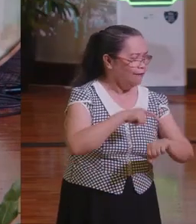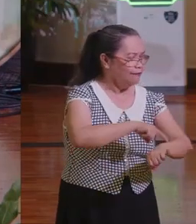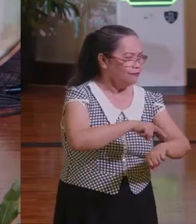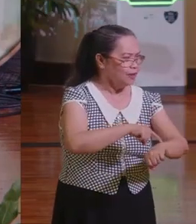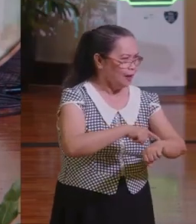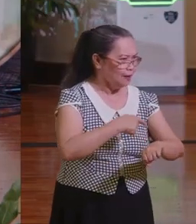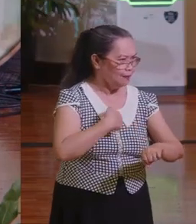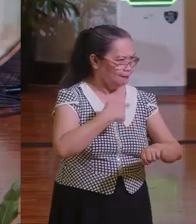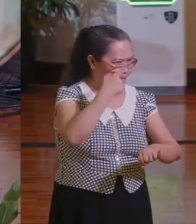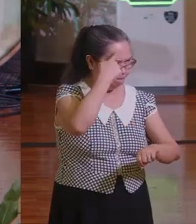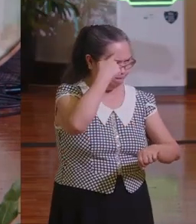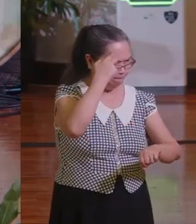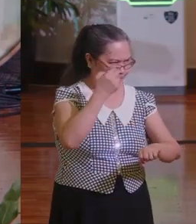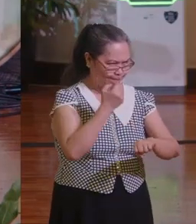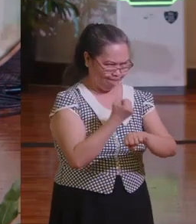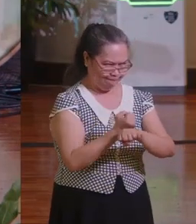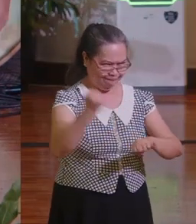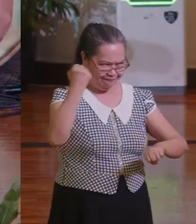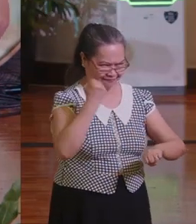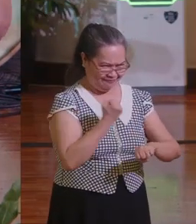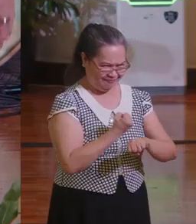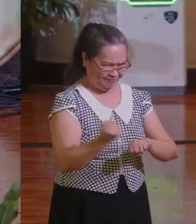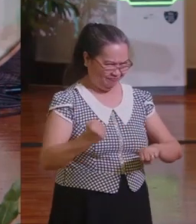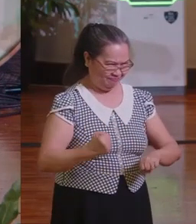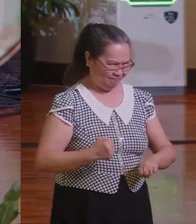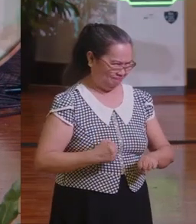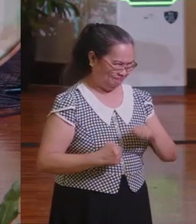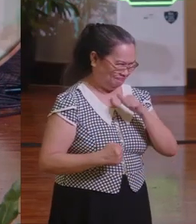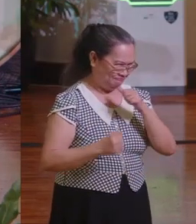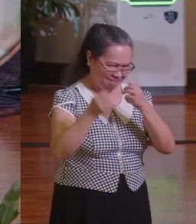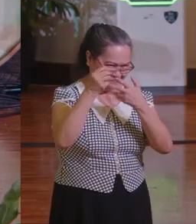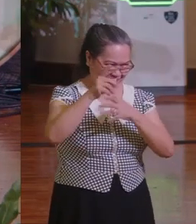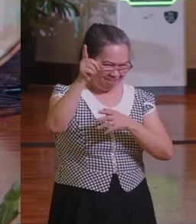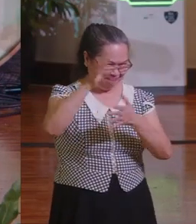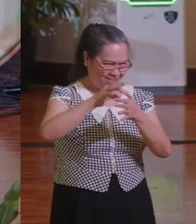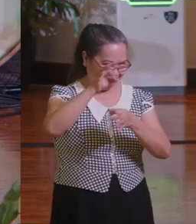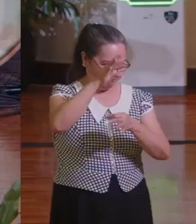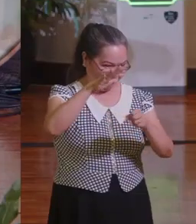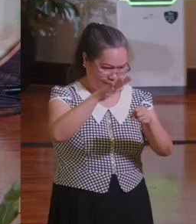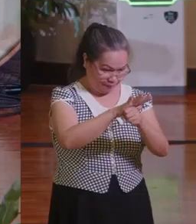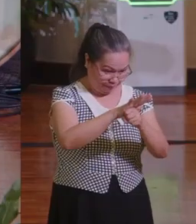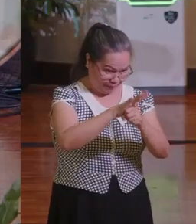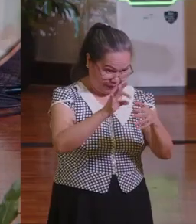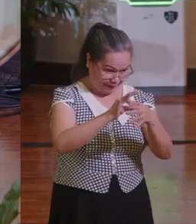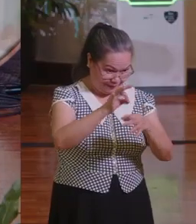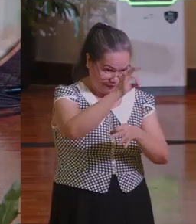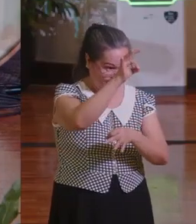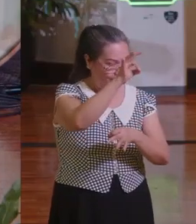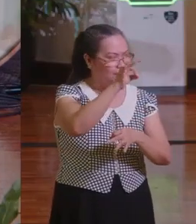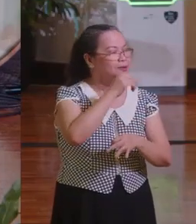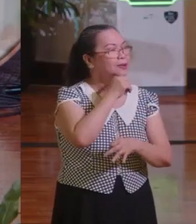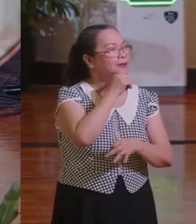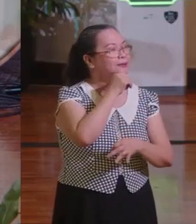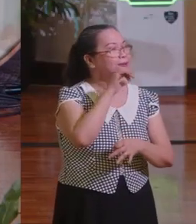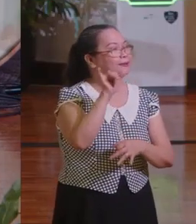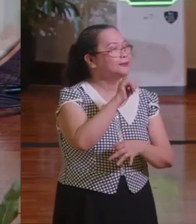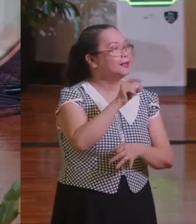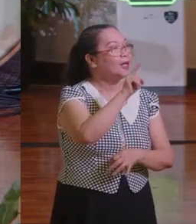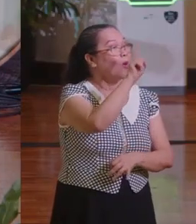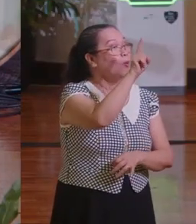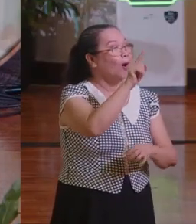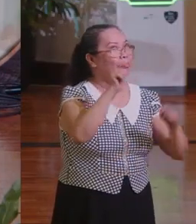talagang matigas ang ulo natin, hindi tayo sumusunod sa Espiritu ng Diyos. Ang filled by the Spirit, mga kapatid, ay hindi isang